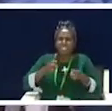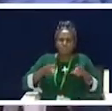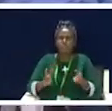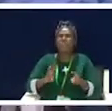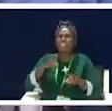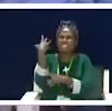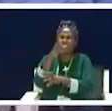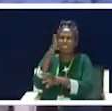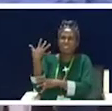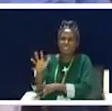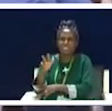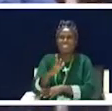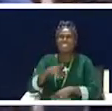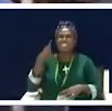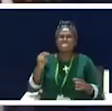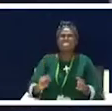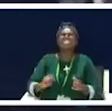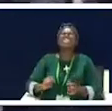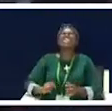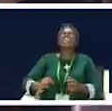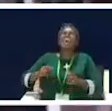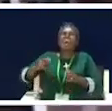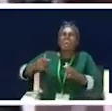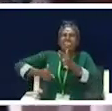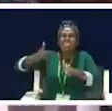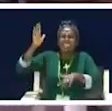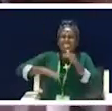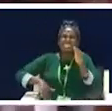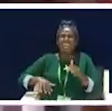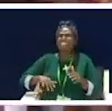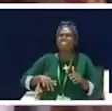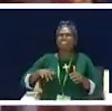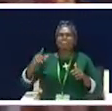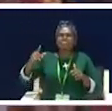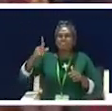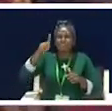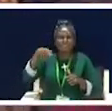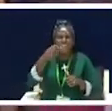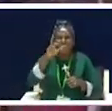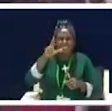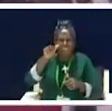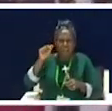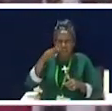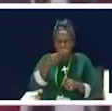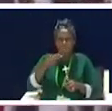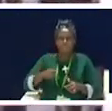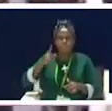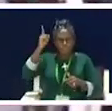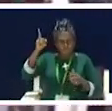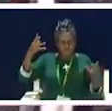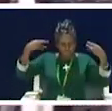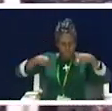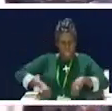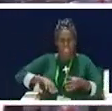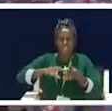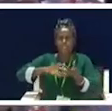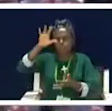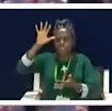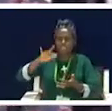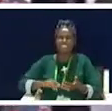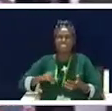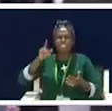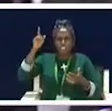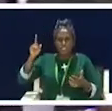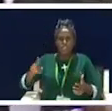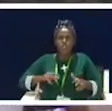farao abato wona kuti pile ti pile ola lewo laso ogo laso ileke iji legu